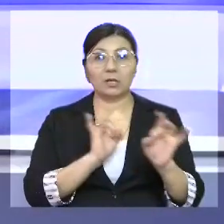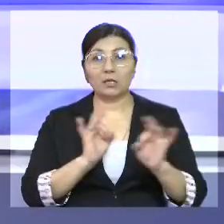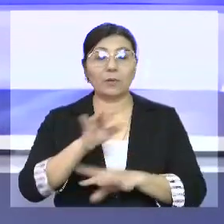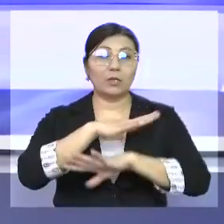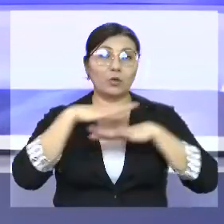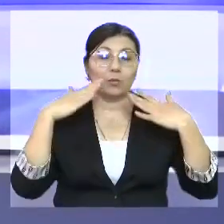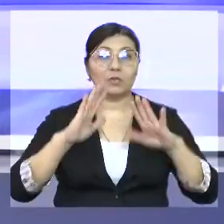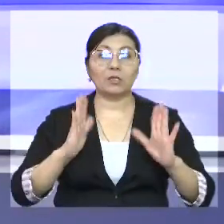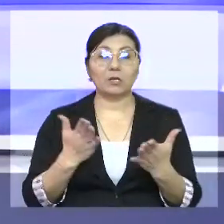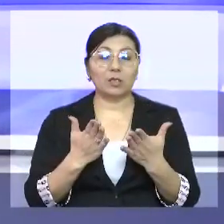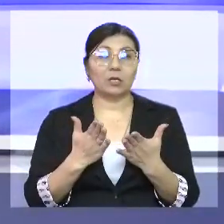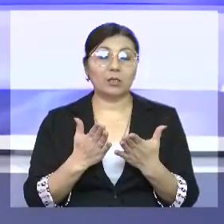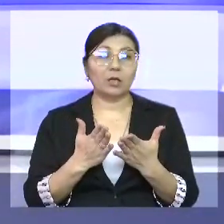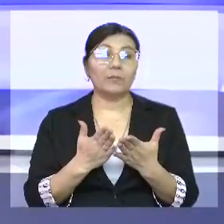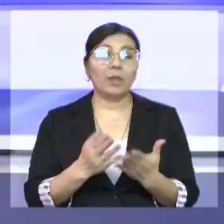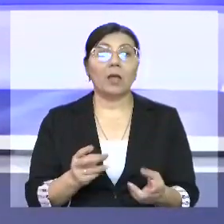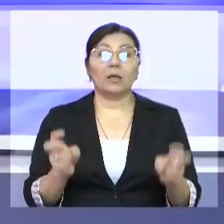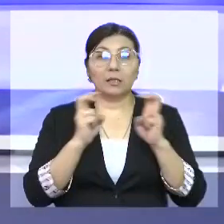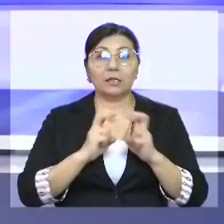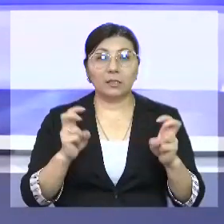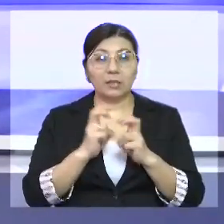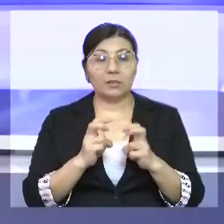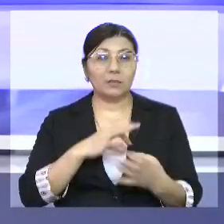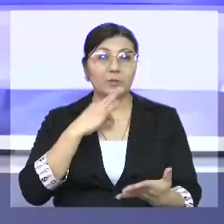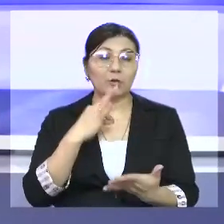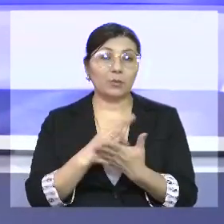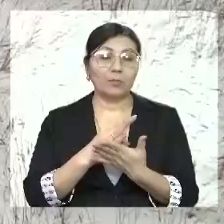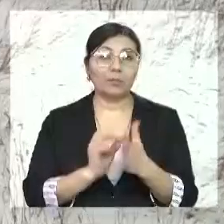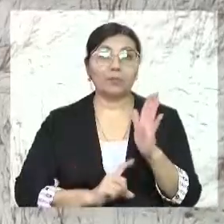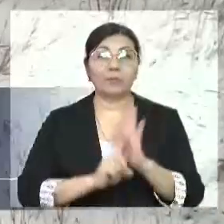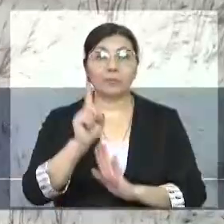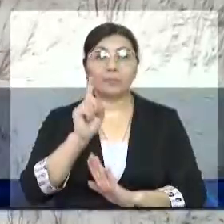көп. Жағдайды реттеуді жауаптылар жаңа қоныс тұрғын алабынан бастады.